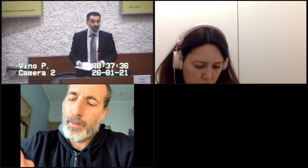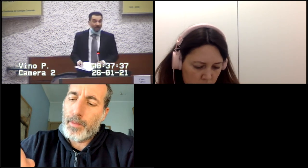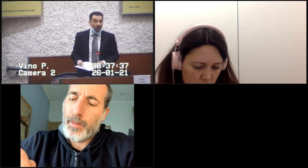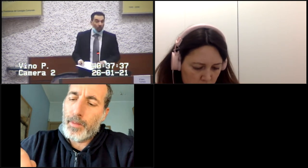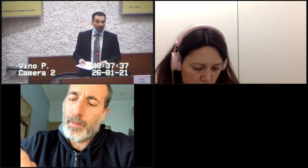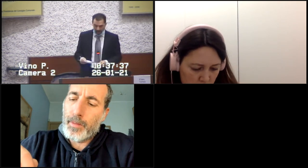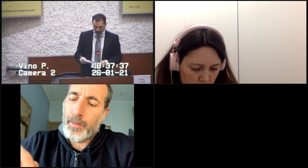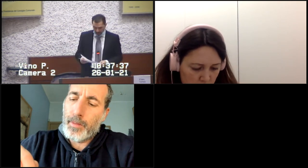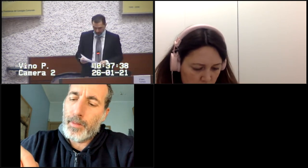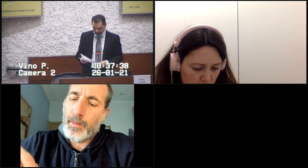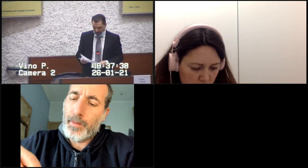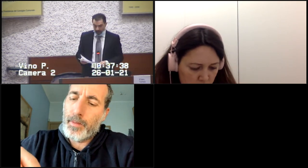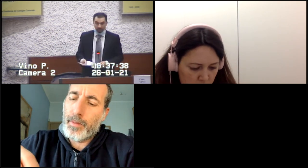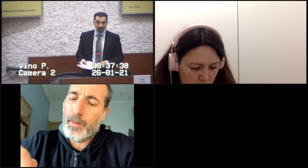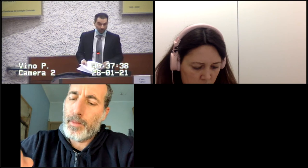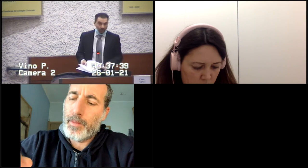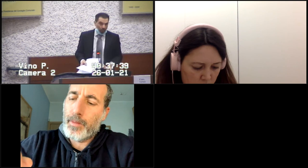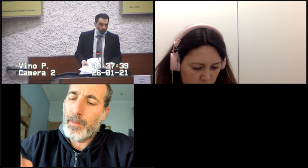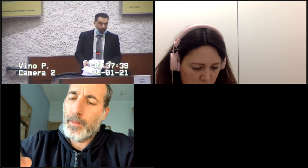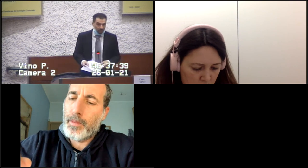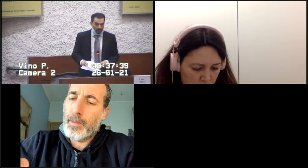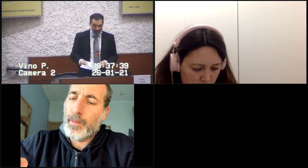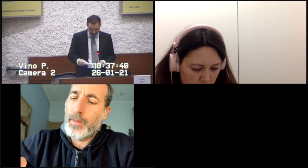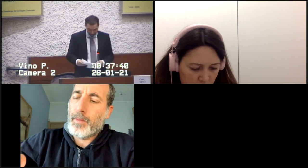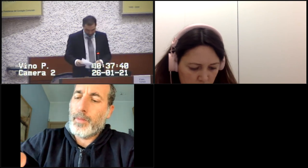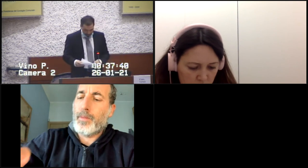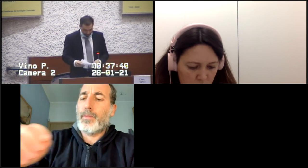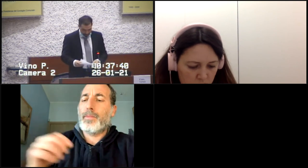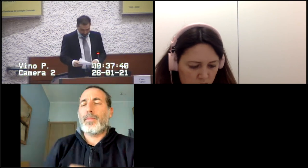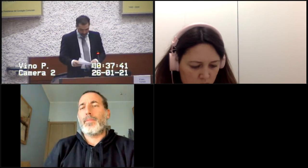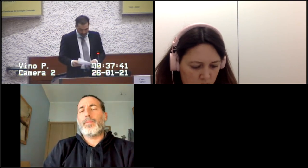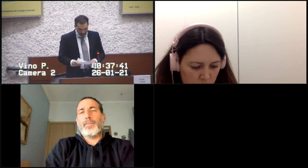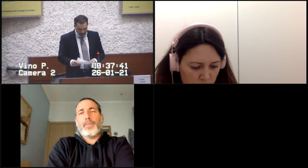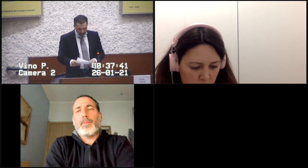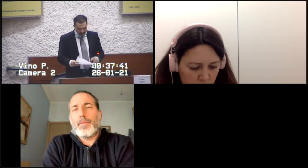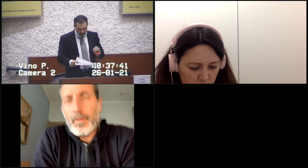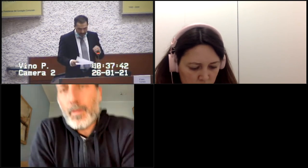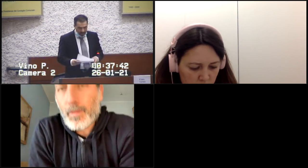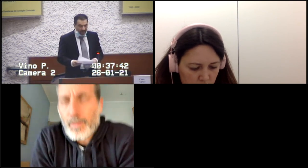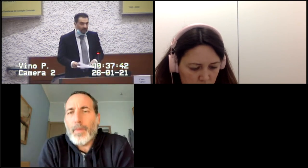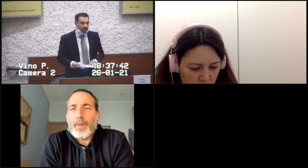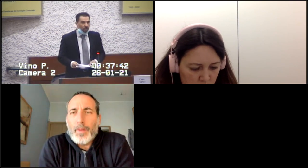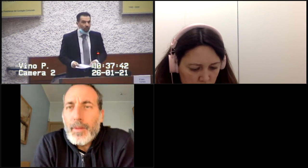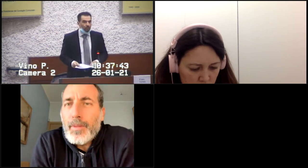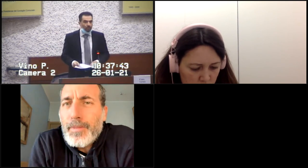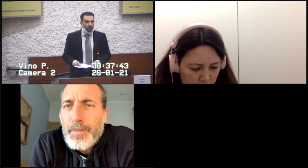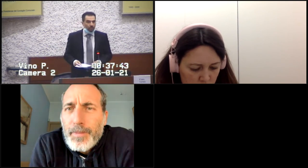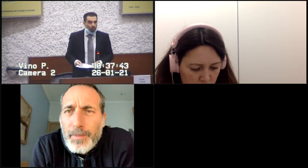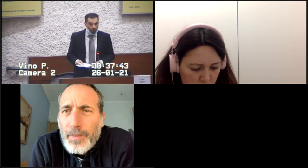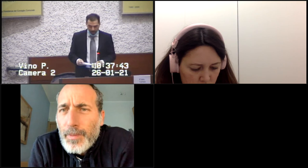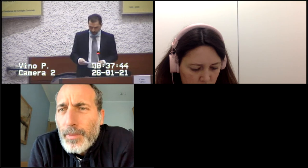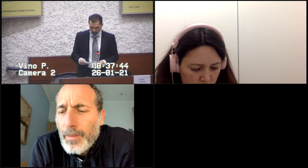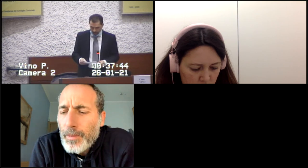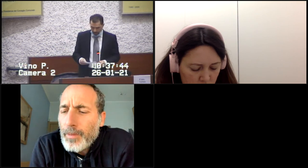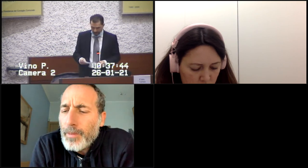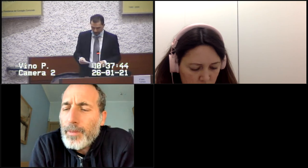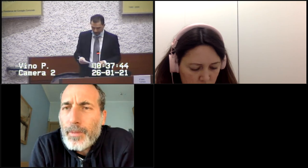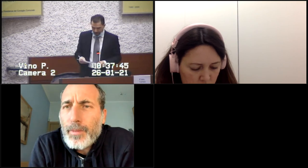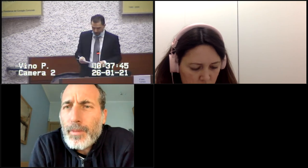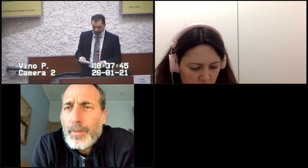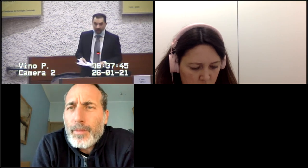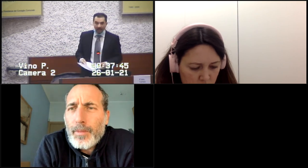grandissimo livello umano, ma soprattutto professionale. La scelta di mettere in discussione subito